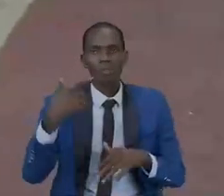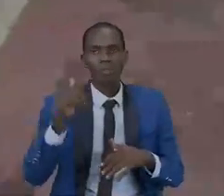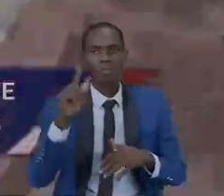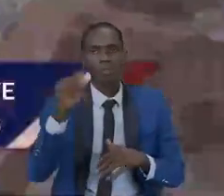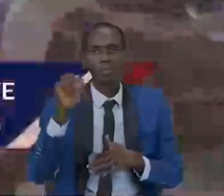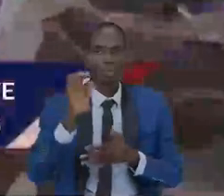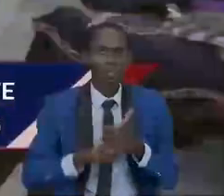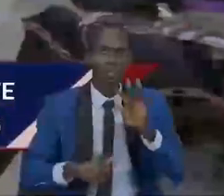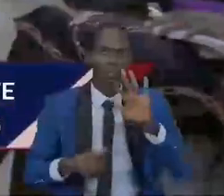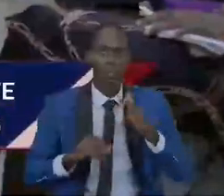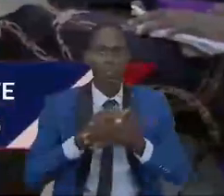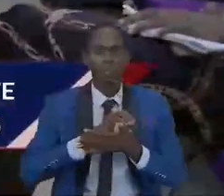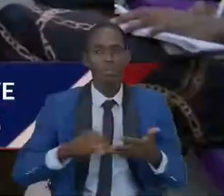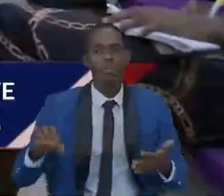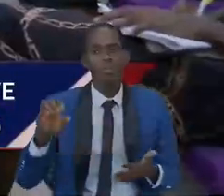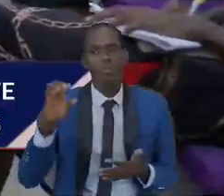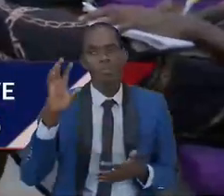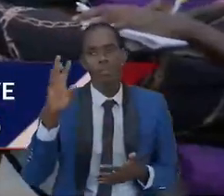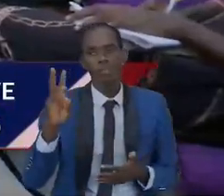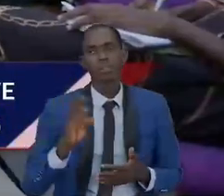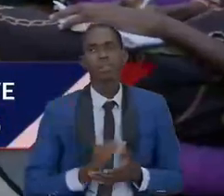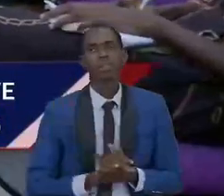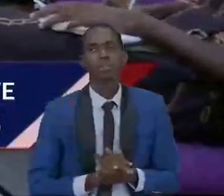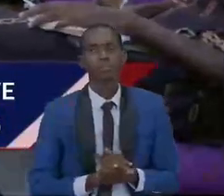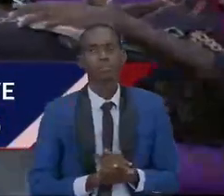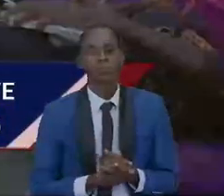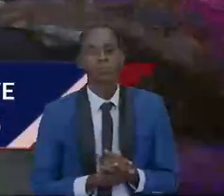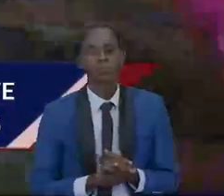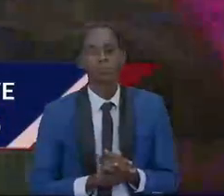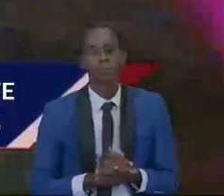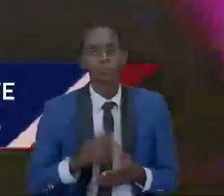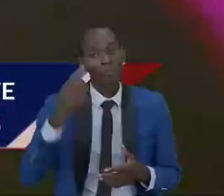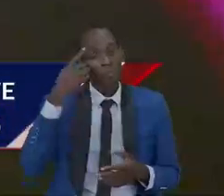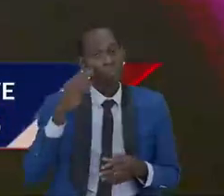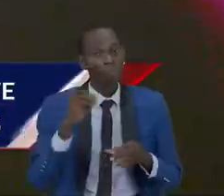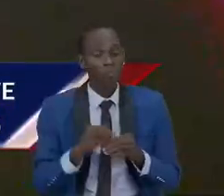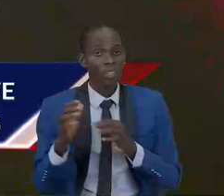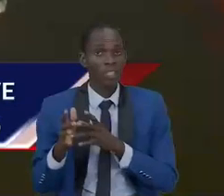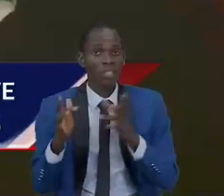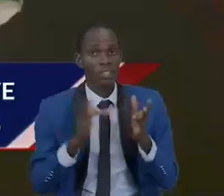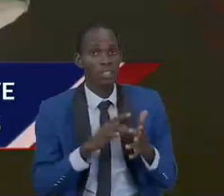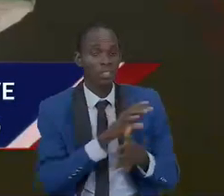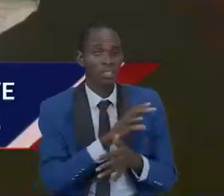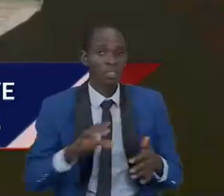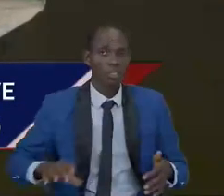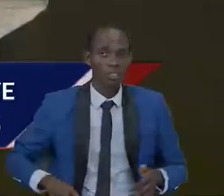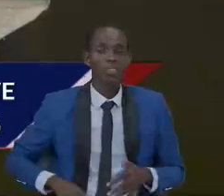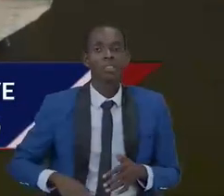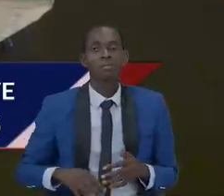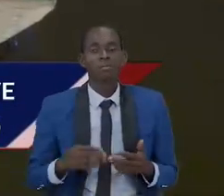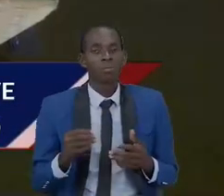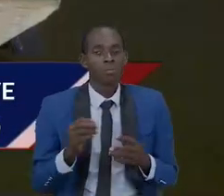chapitre 5 gala chapitre 5 gala chapitre 5 verset 6